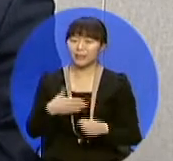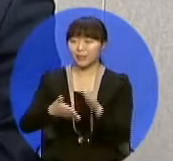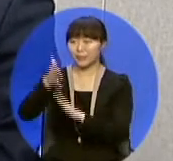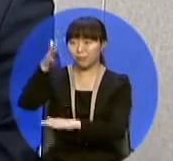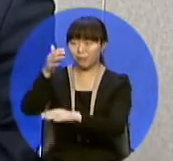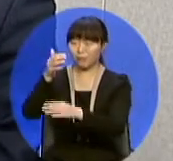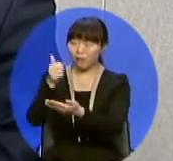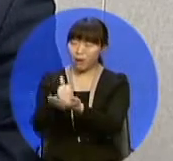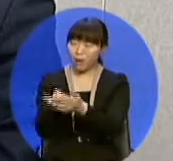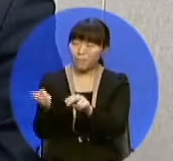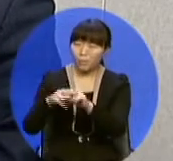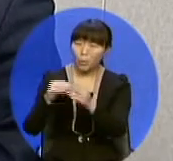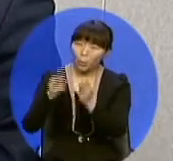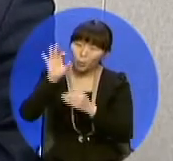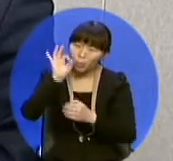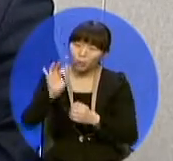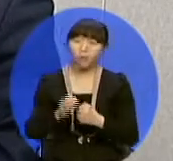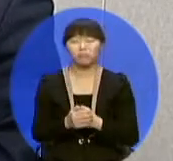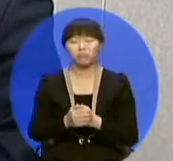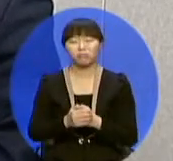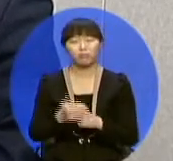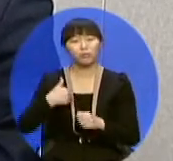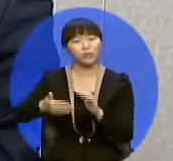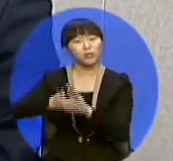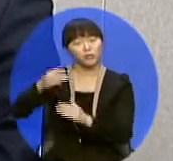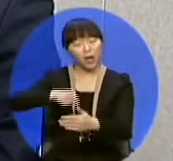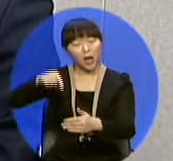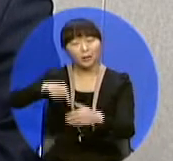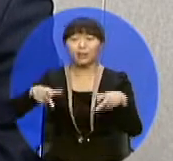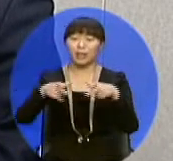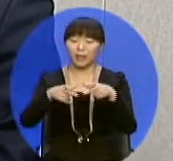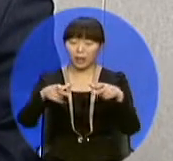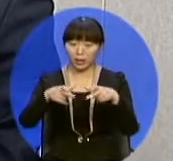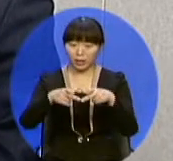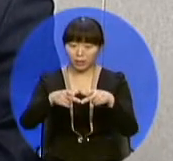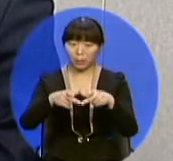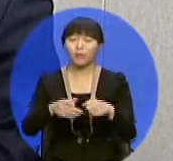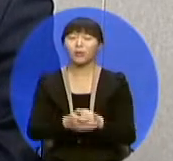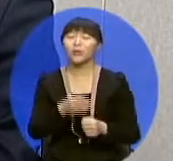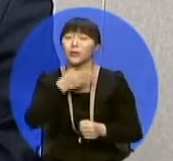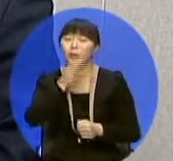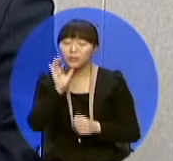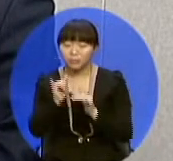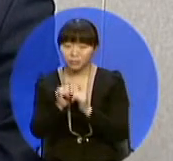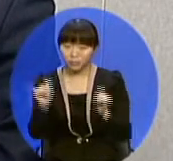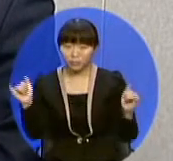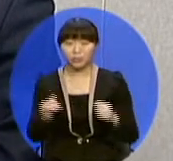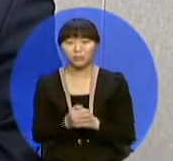시장이 돼서 보니까 우리 광명시에 있는 장애인분들 또 노약자분들의